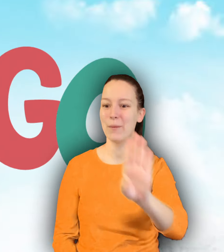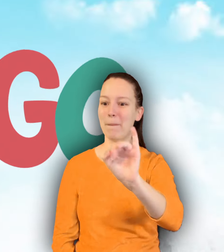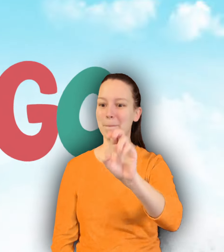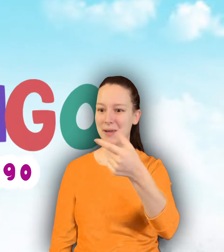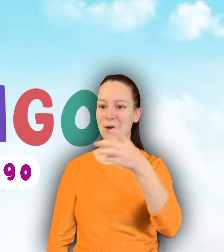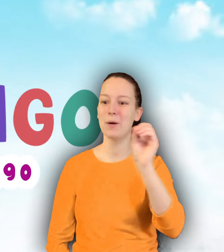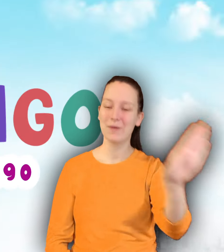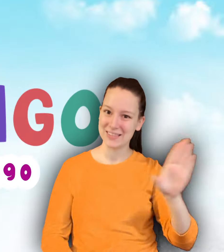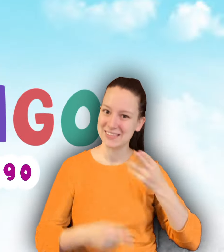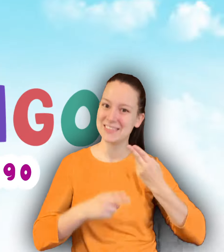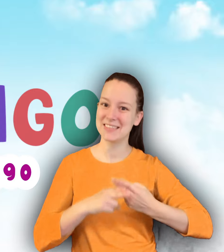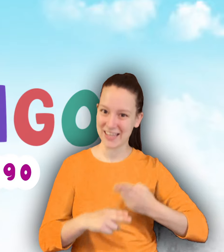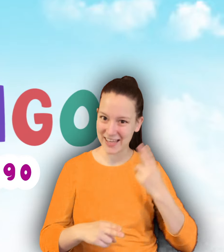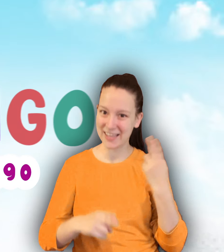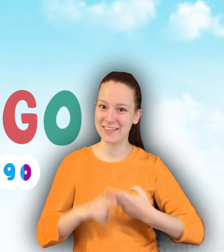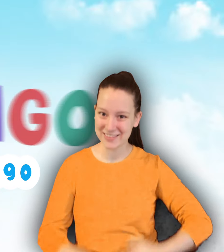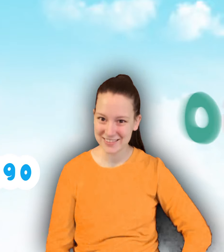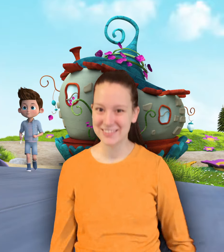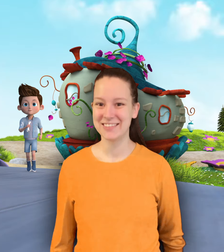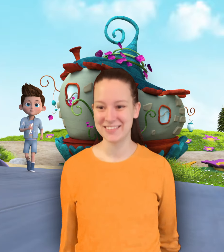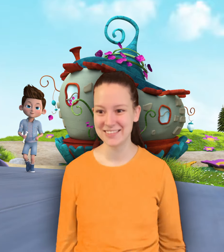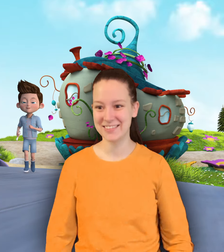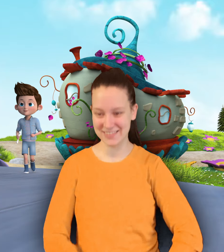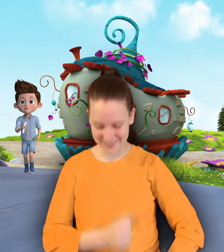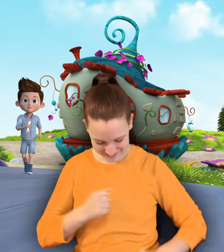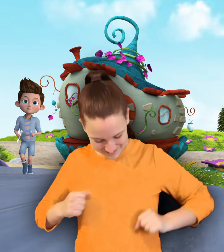オオジ名前は